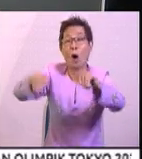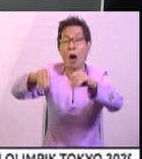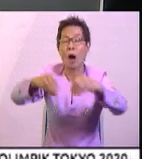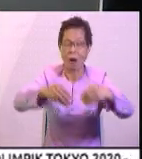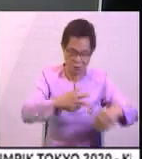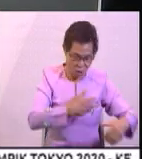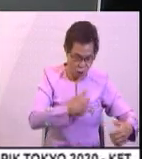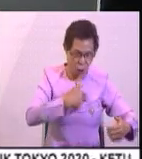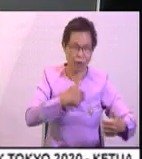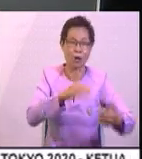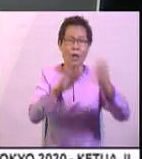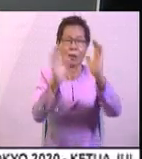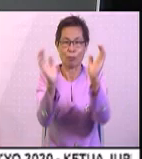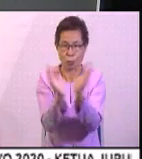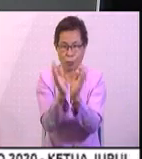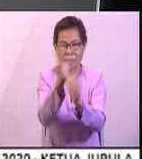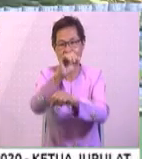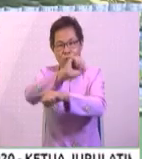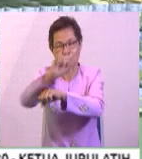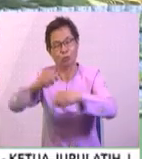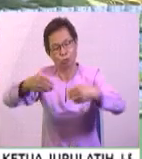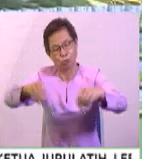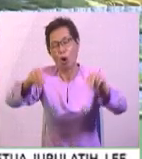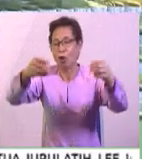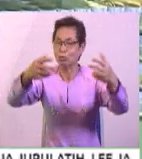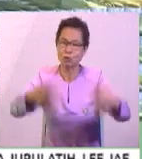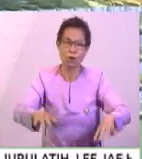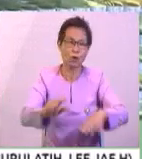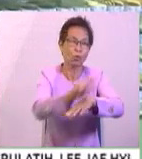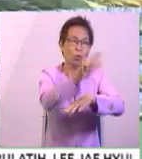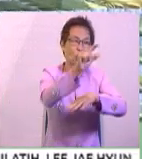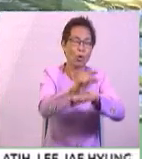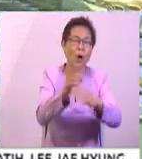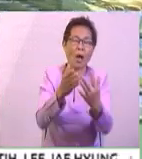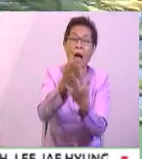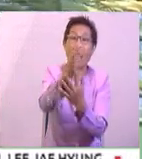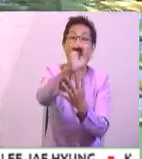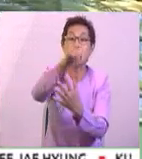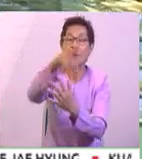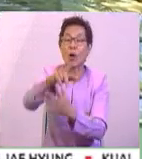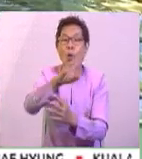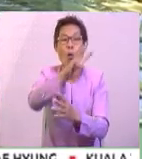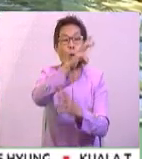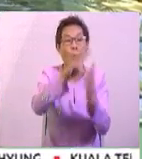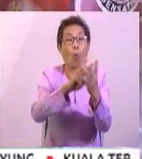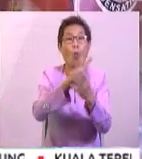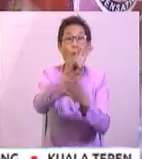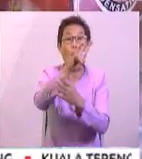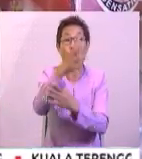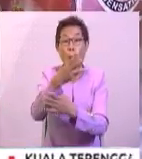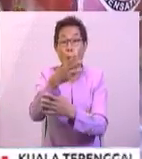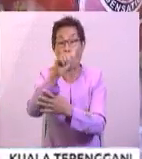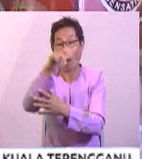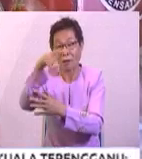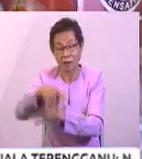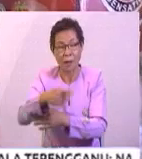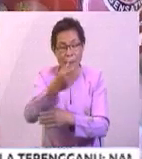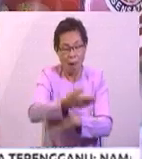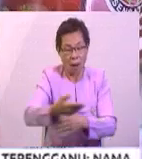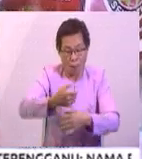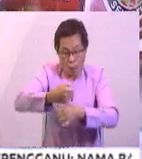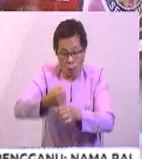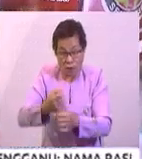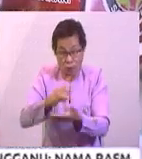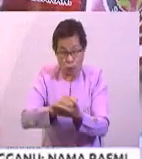Indonesia, Brunei dan Singapura. Menggunakan aplikasi WhatsApp, produk yang diasaskan Hijazi ini